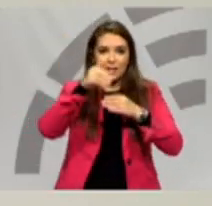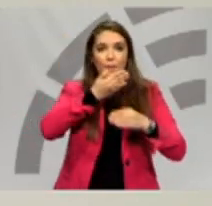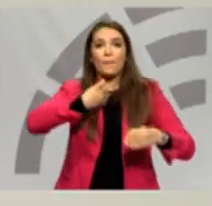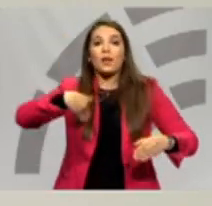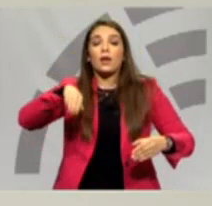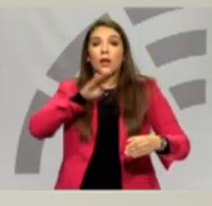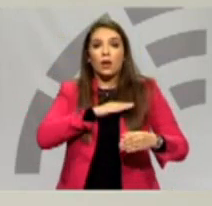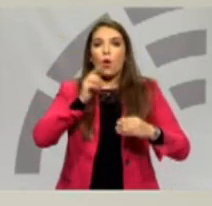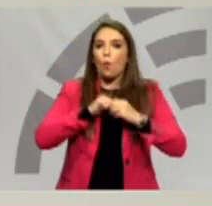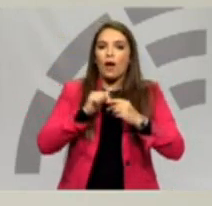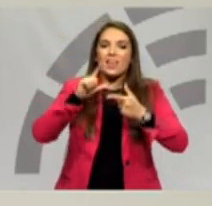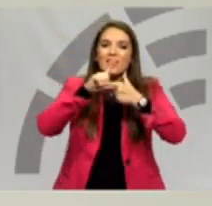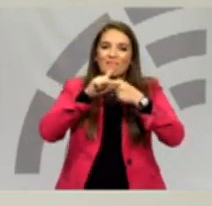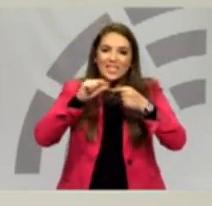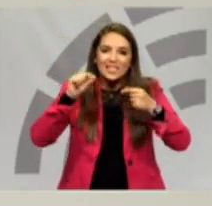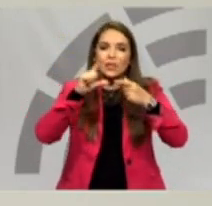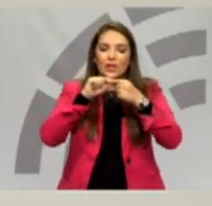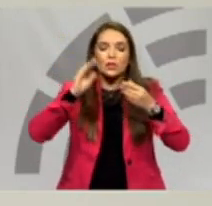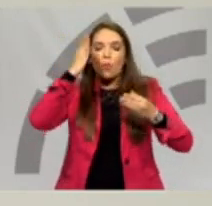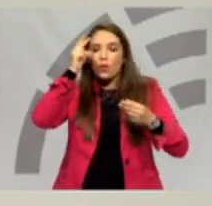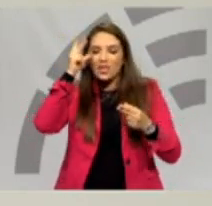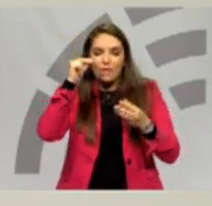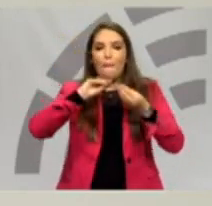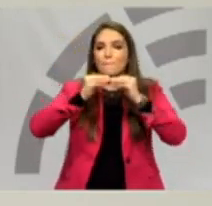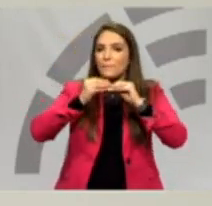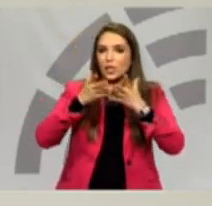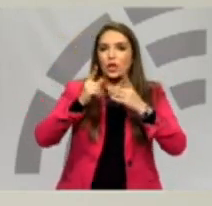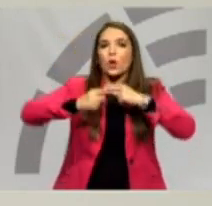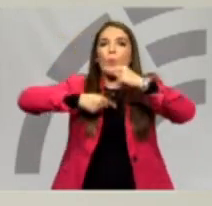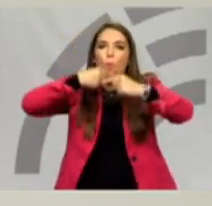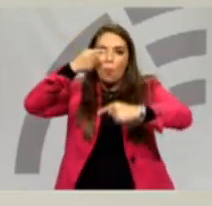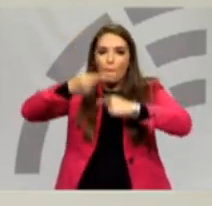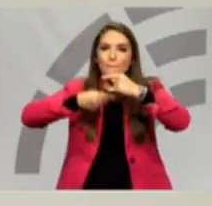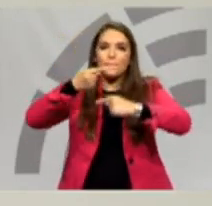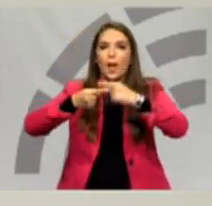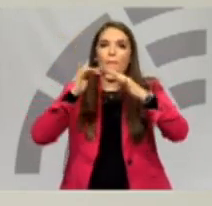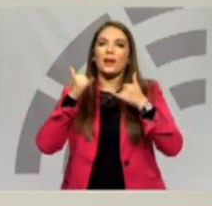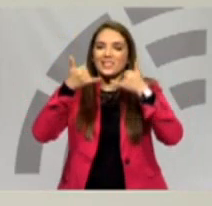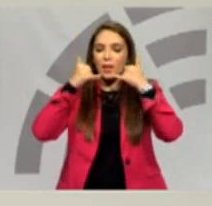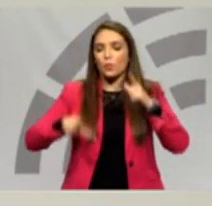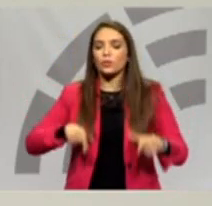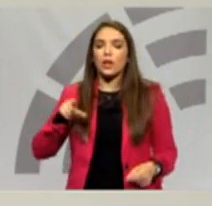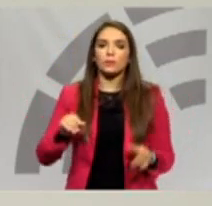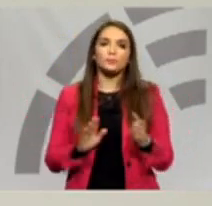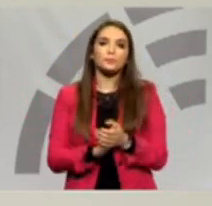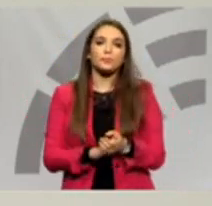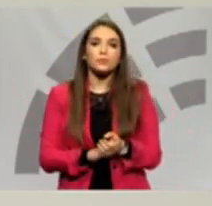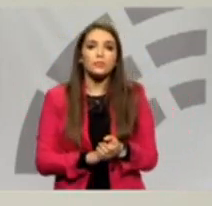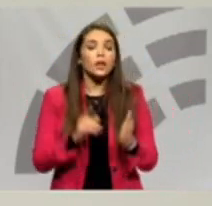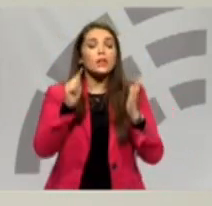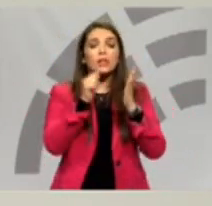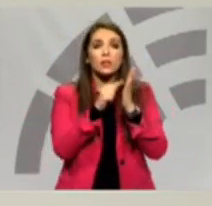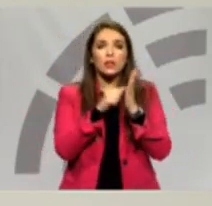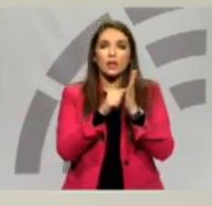ولكن ايضا واهم شيء ان يكون بالفعل همزه وصل بين الاهالي وسوره المركزيه النقطه الثانيه هي